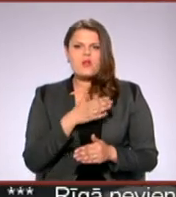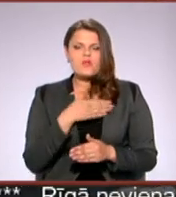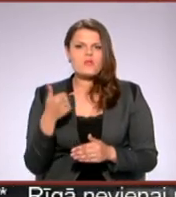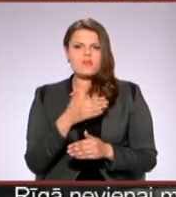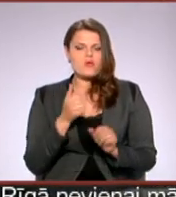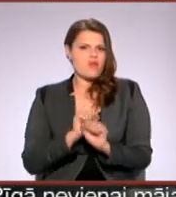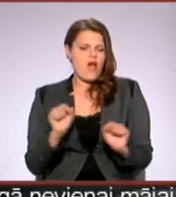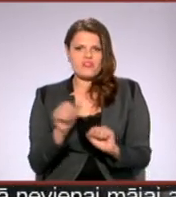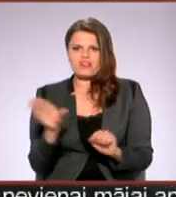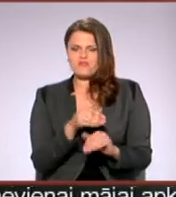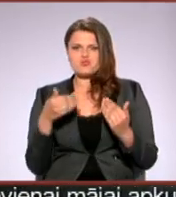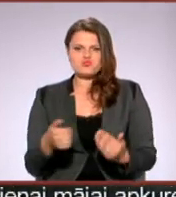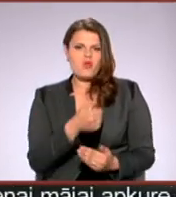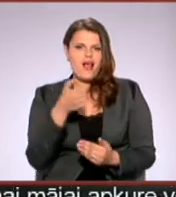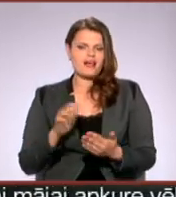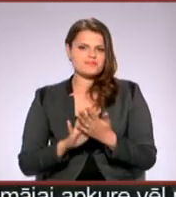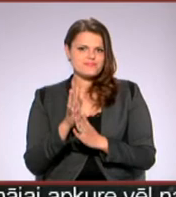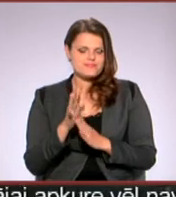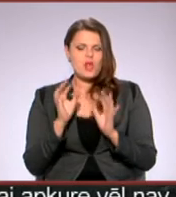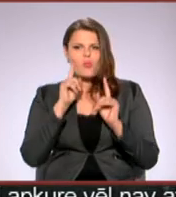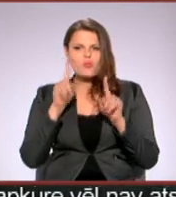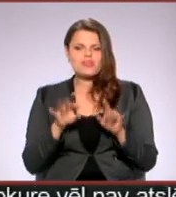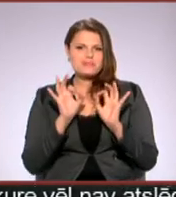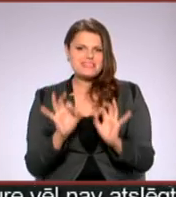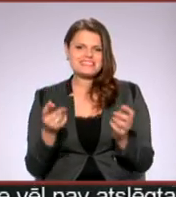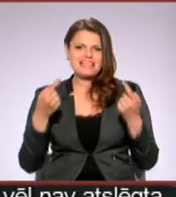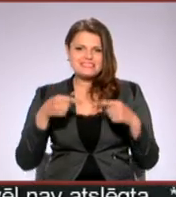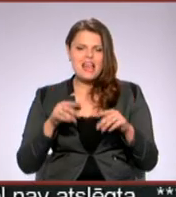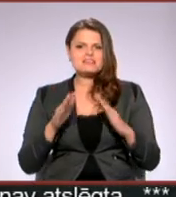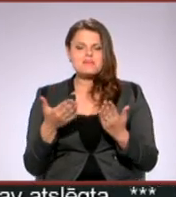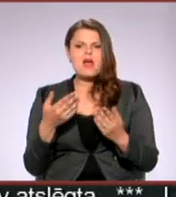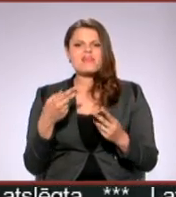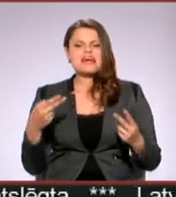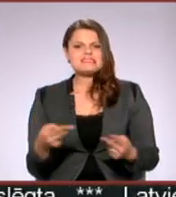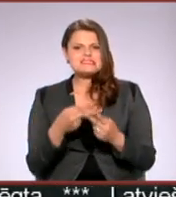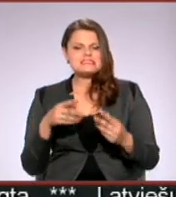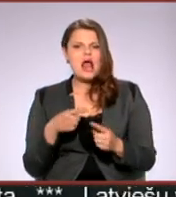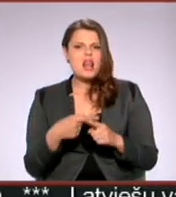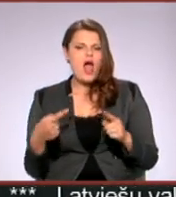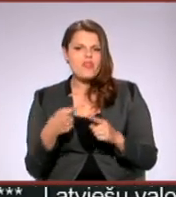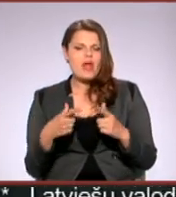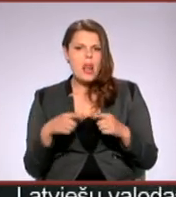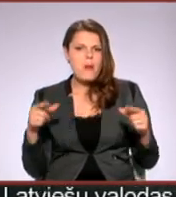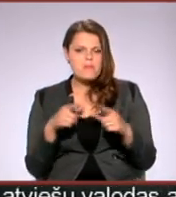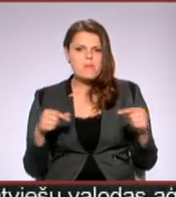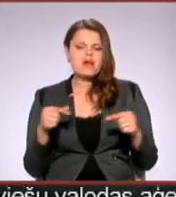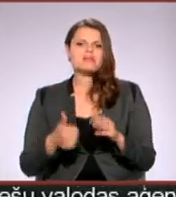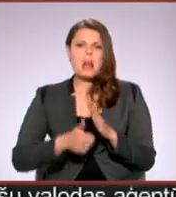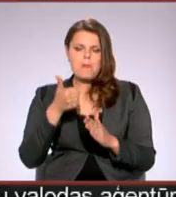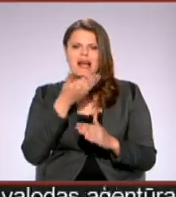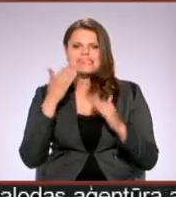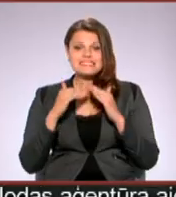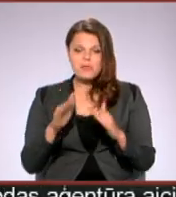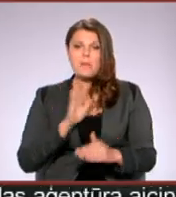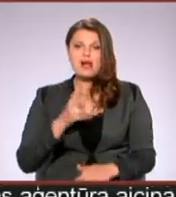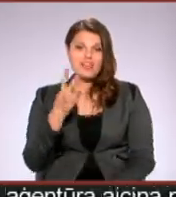krietni ātrāk viss šogad. Protams, kad ir īstais laiks, vienīgais tas, kad salāti un pētersīgi šobrīd būtu labāk tieši siltumnīcā stādīt. Būtu